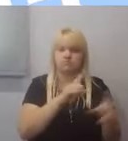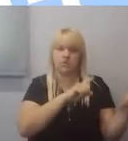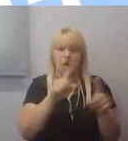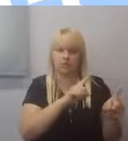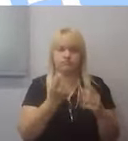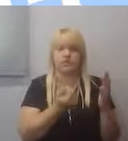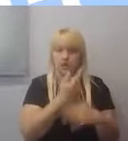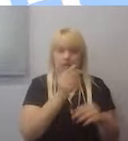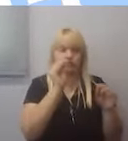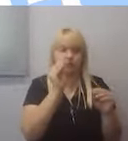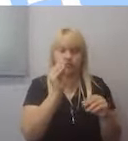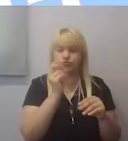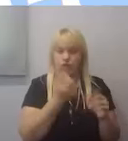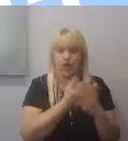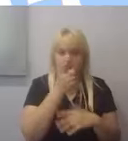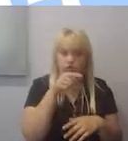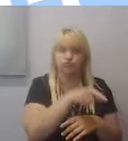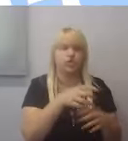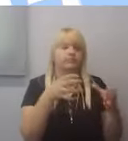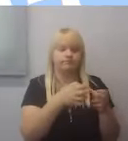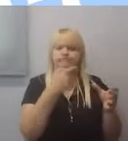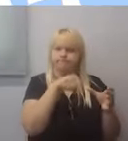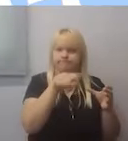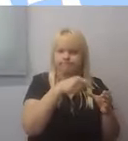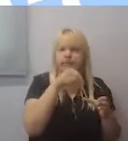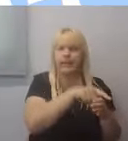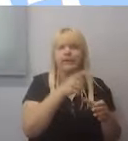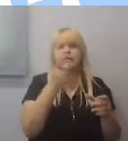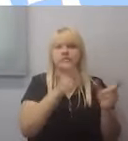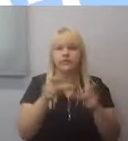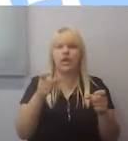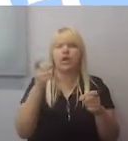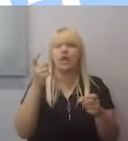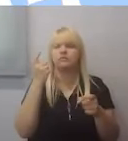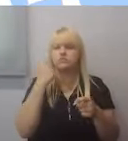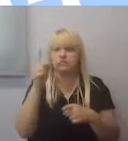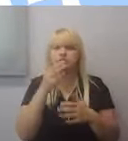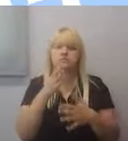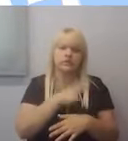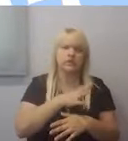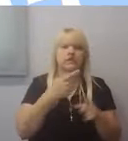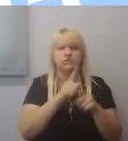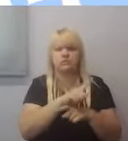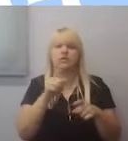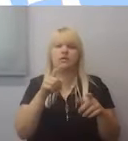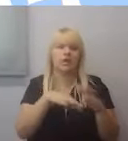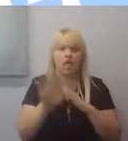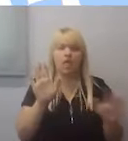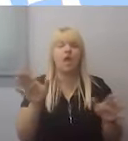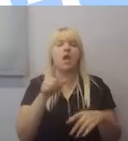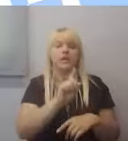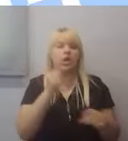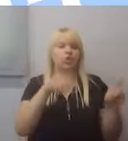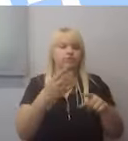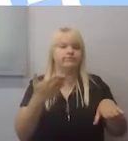nolūks bija ja ja civilā nu civilā dome nevar sanākt tāpēc ka nav kvoruma vai viņi ir prom ja tad ir tie kas viņu var aizstāt tas ir